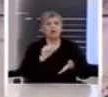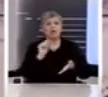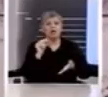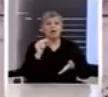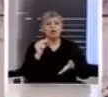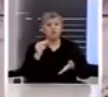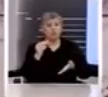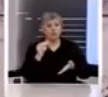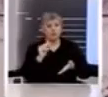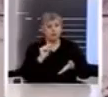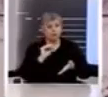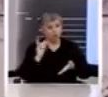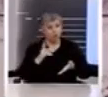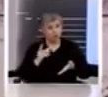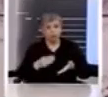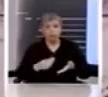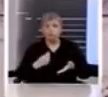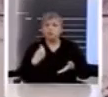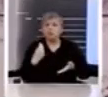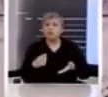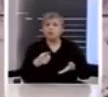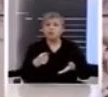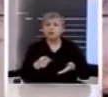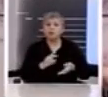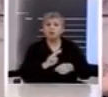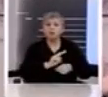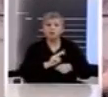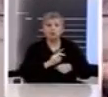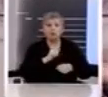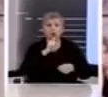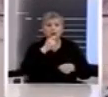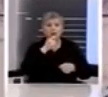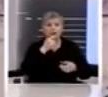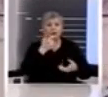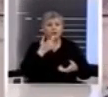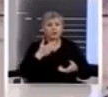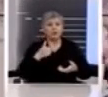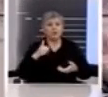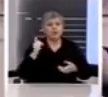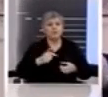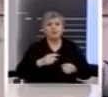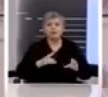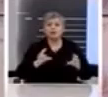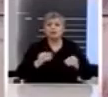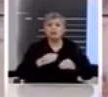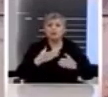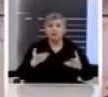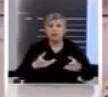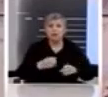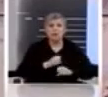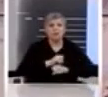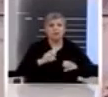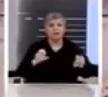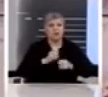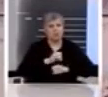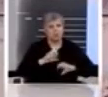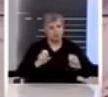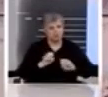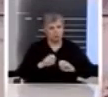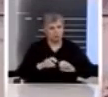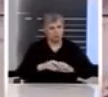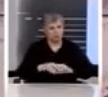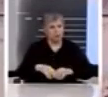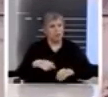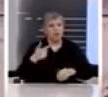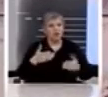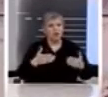όταν έρχονται στα χέρια του ένα τέτοιο έγγραφο, δεν θα κάνει το παν έτσι ώστε οι συνάδελφοί του έστω να ενημερωθούν. Κυρίες και κύριοι συνάδελφοι, οι